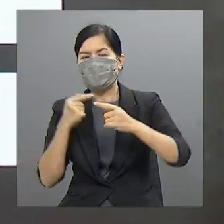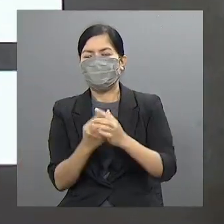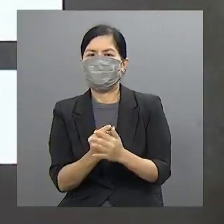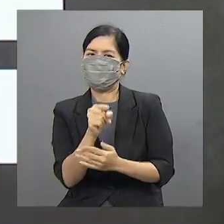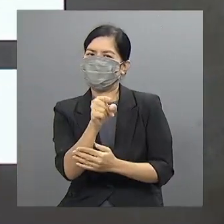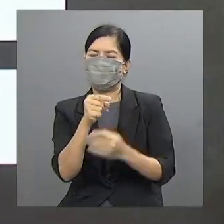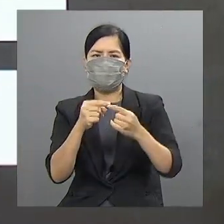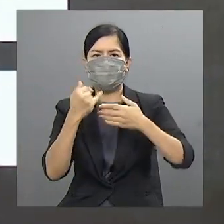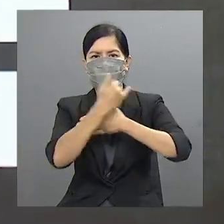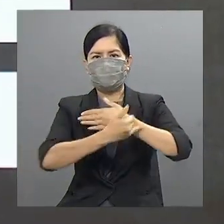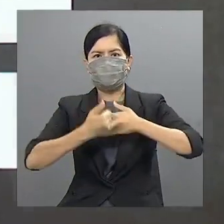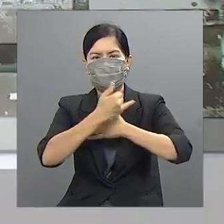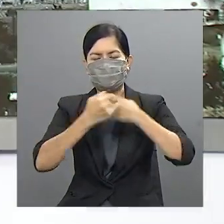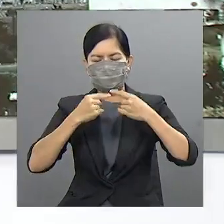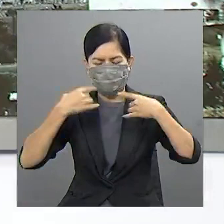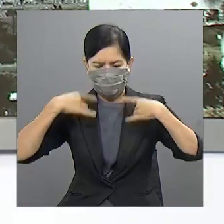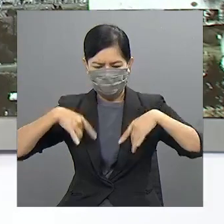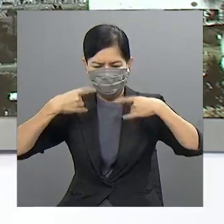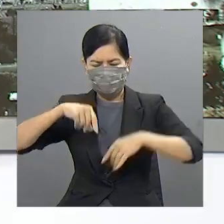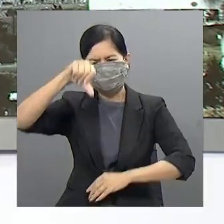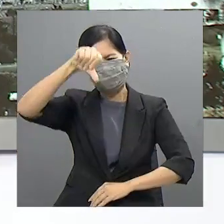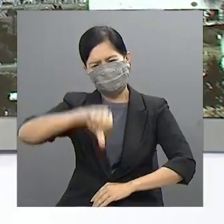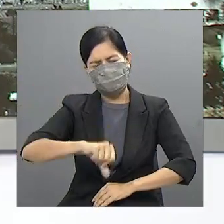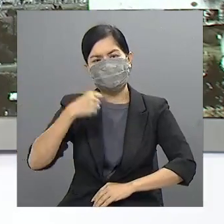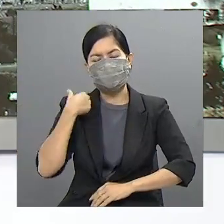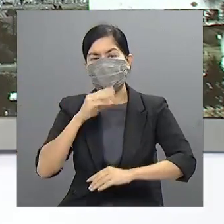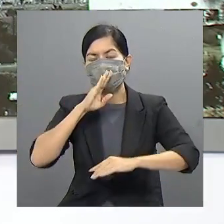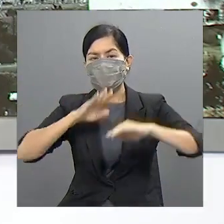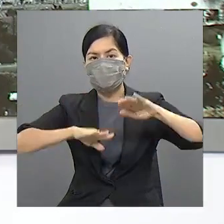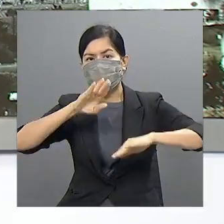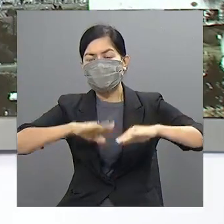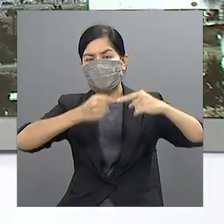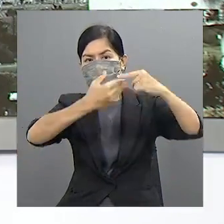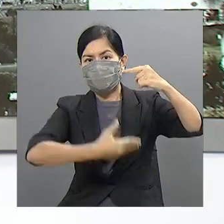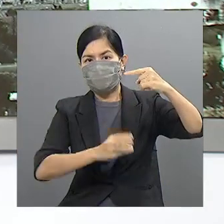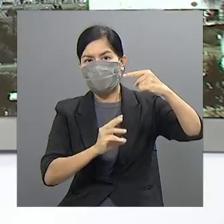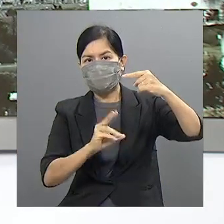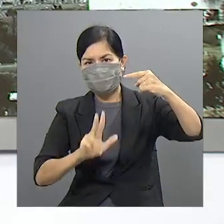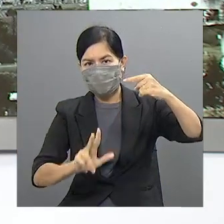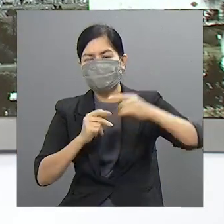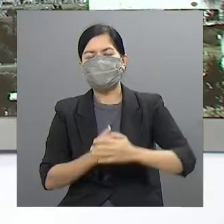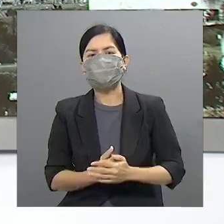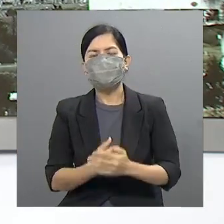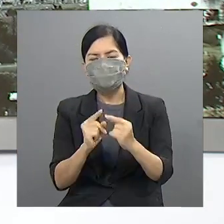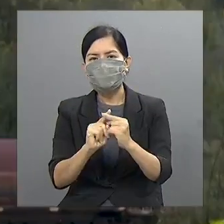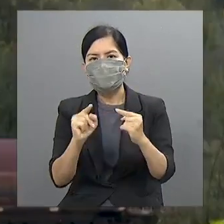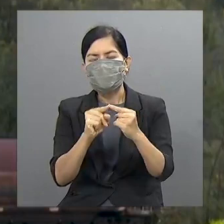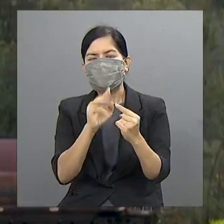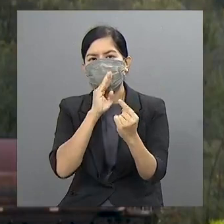ดใน63ประเทศทั่วโลกแม้ว่าคะแนนการประเมินของออสเตรเลียเองจะไม่ได้รั้งท้ายตารางก็ตามค่ะ